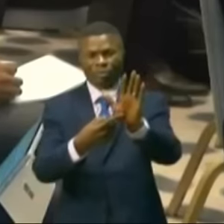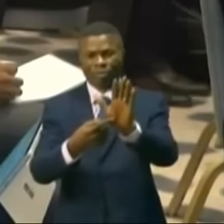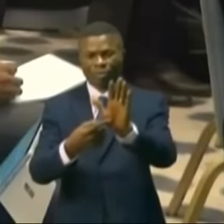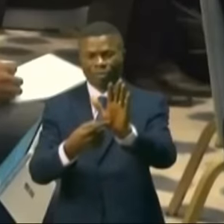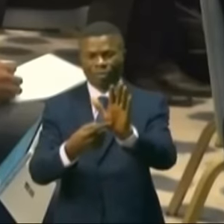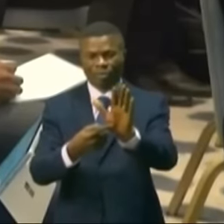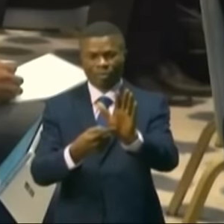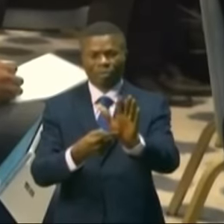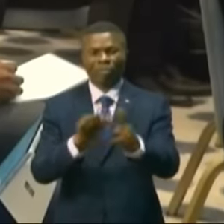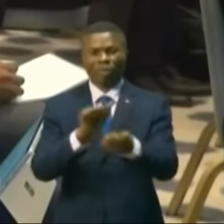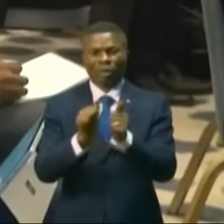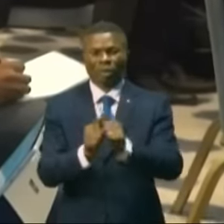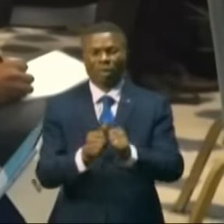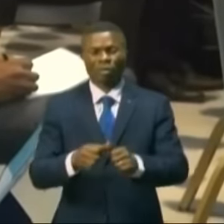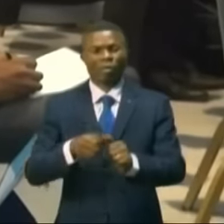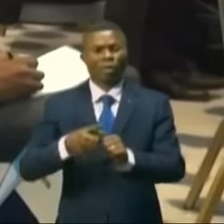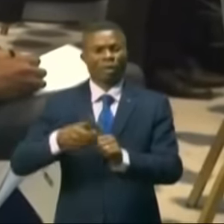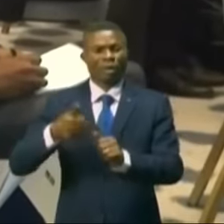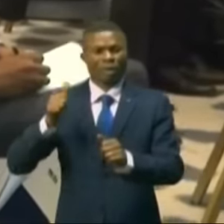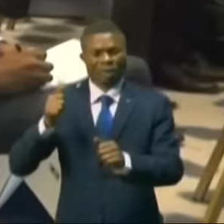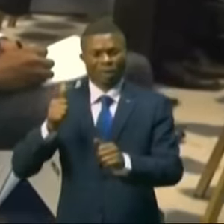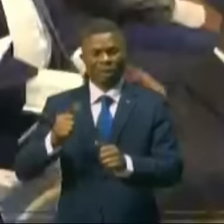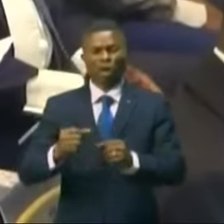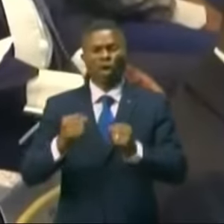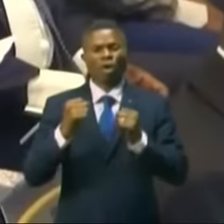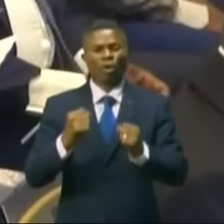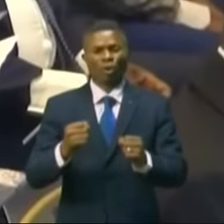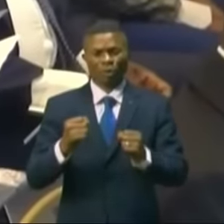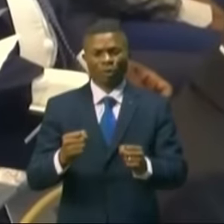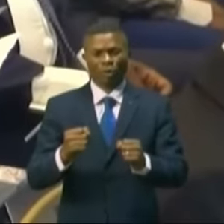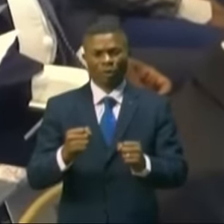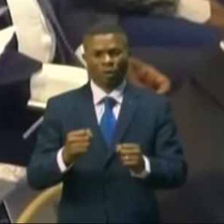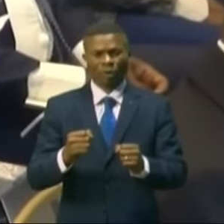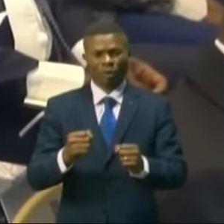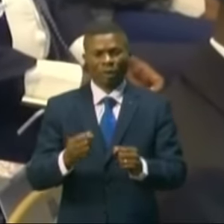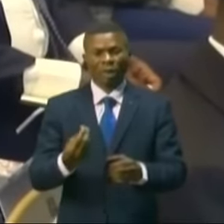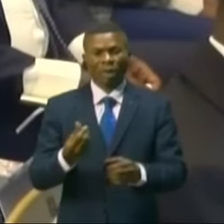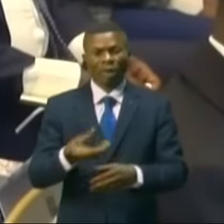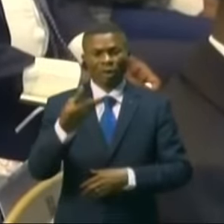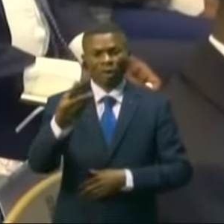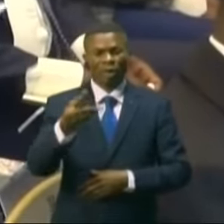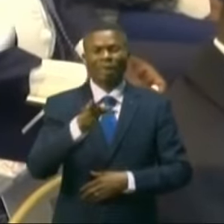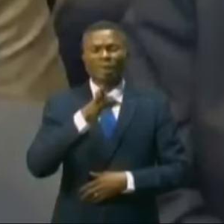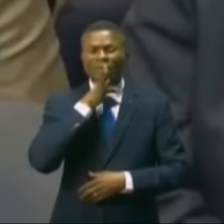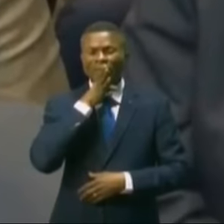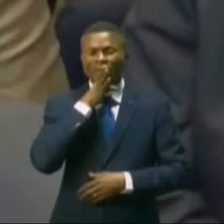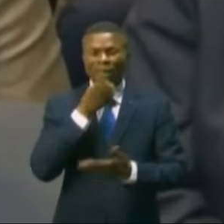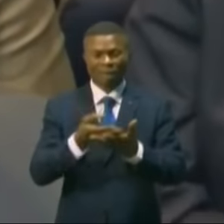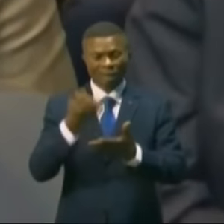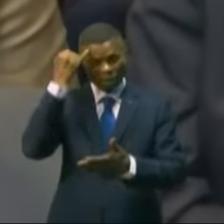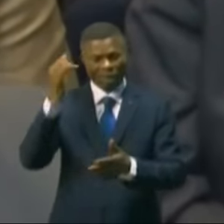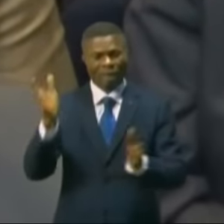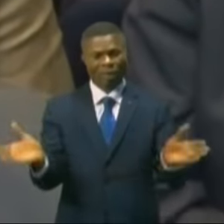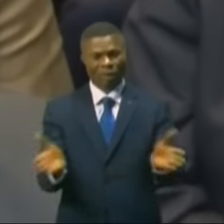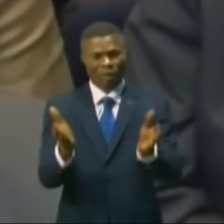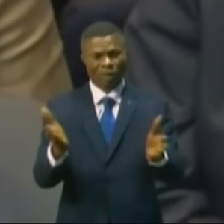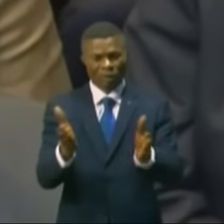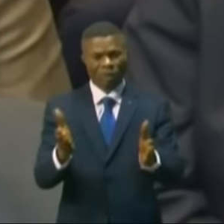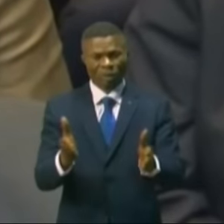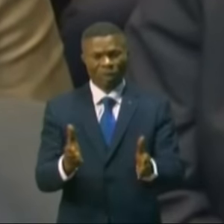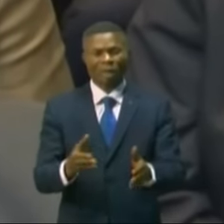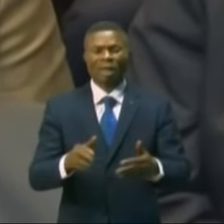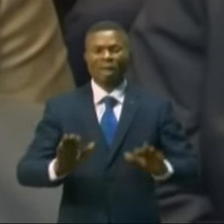de résilience et de durabilité qui offre un financement à long terme qui vise à renforcer la